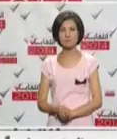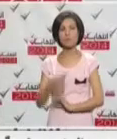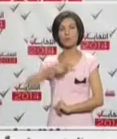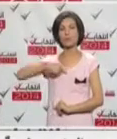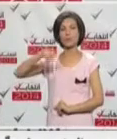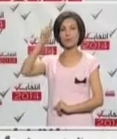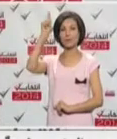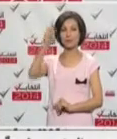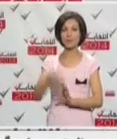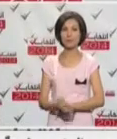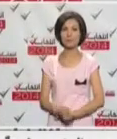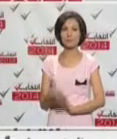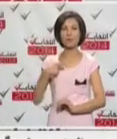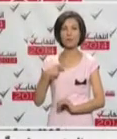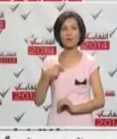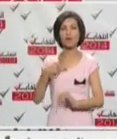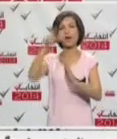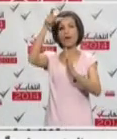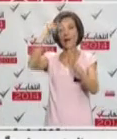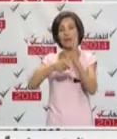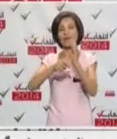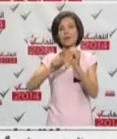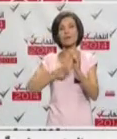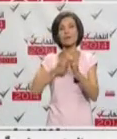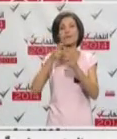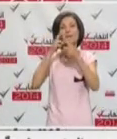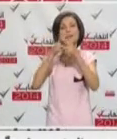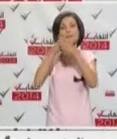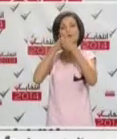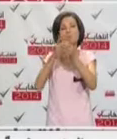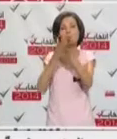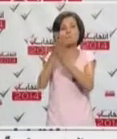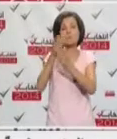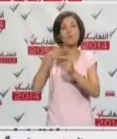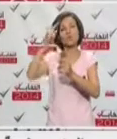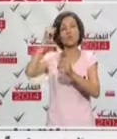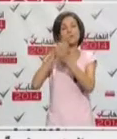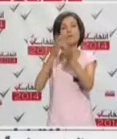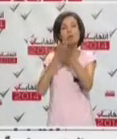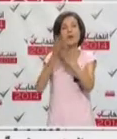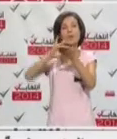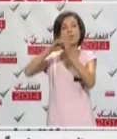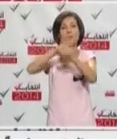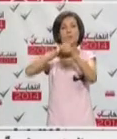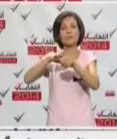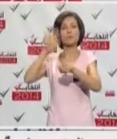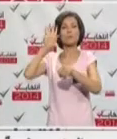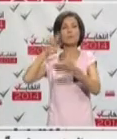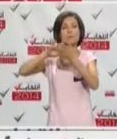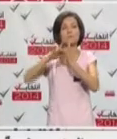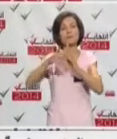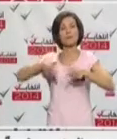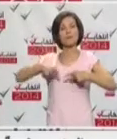بسم الله الرحمن الرحيم نحن القائمه المستقله المدافعون الحق سندافع عن حق كل ولايه منوبه في العاشر